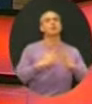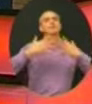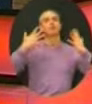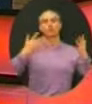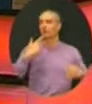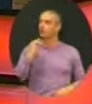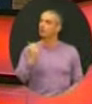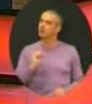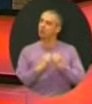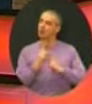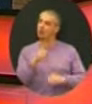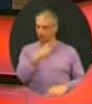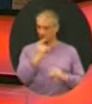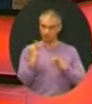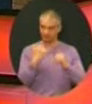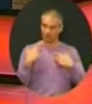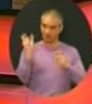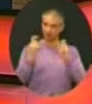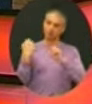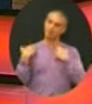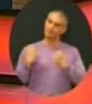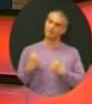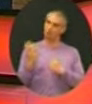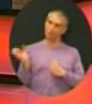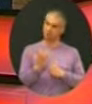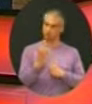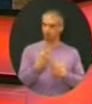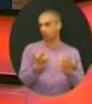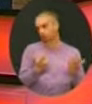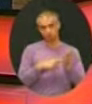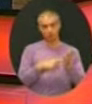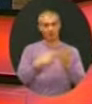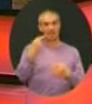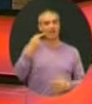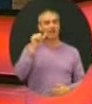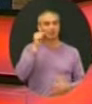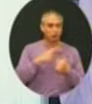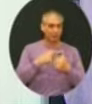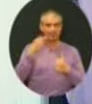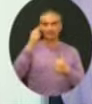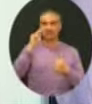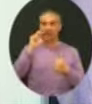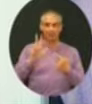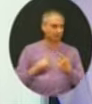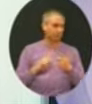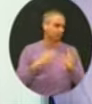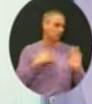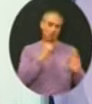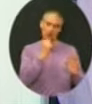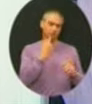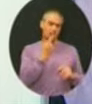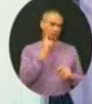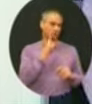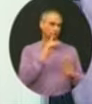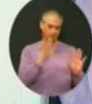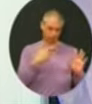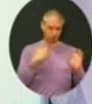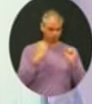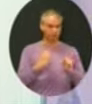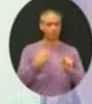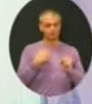בכן ולא. אתה מביא ביטחוניסטים לצדך אם אתה מנצח? אתה מביא גבי אשכנזי, גנץ כאלה? בלי להיכנס לשמות, אין